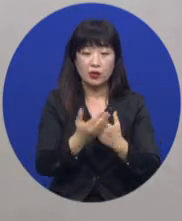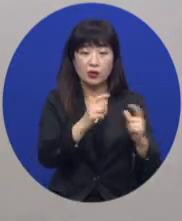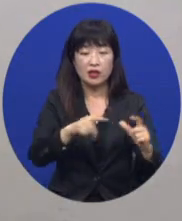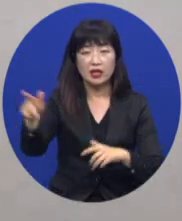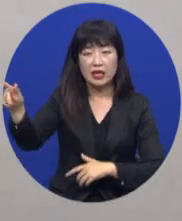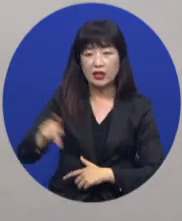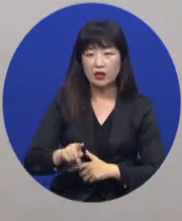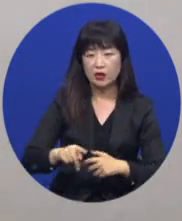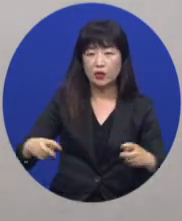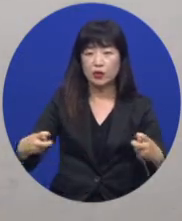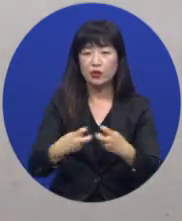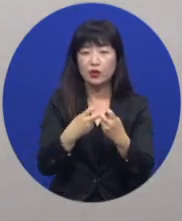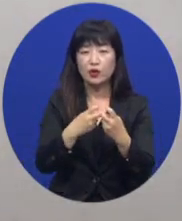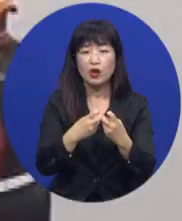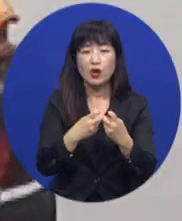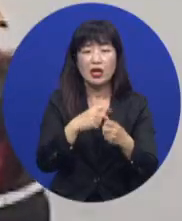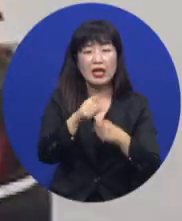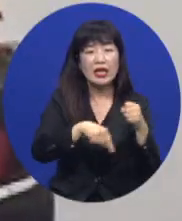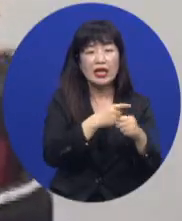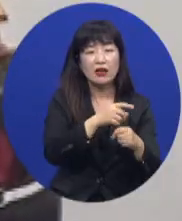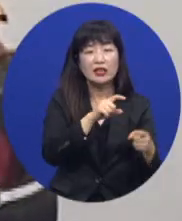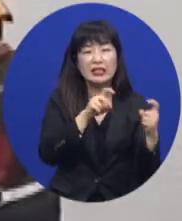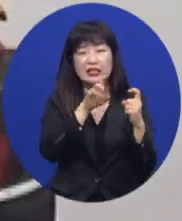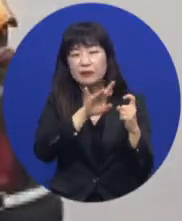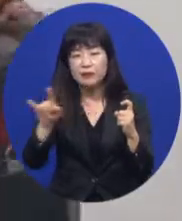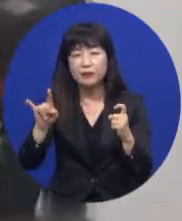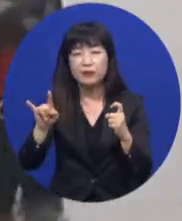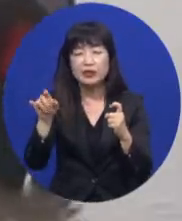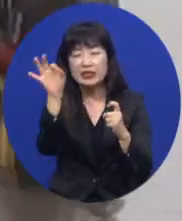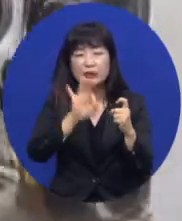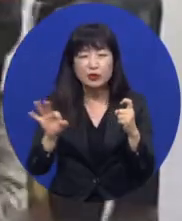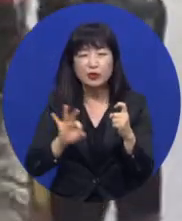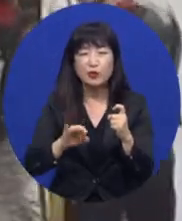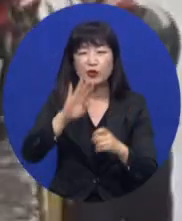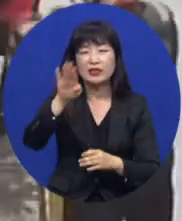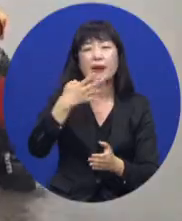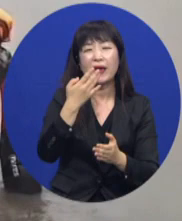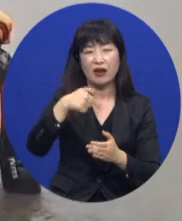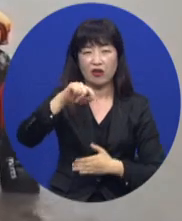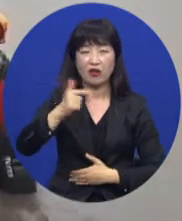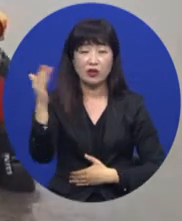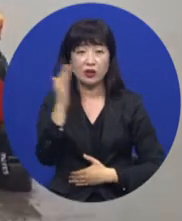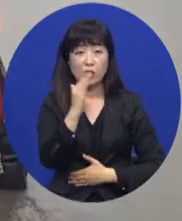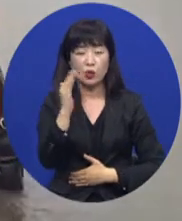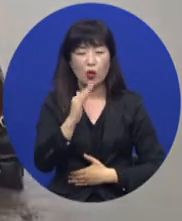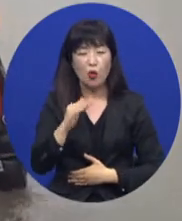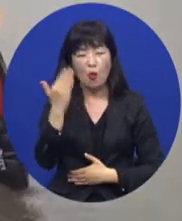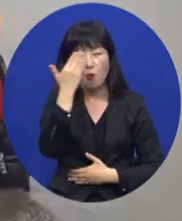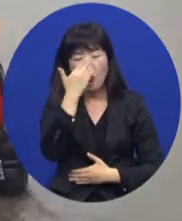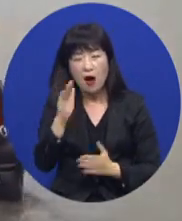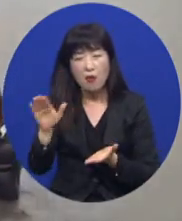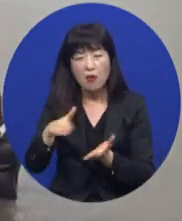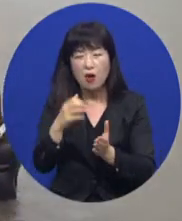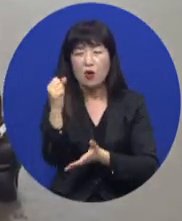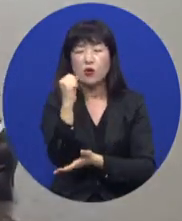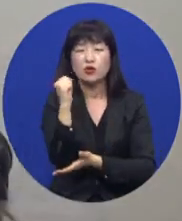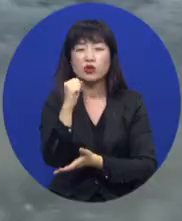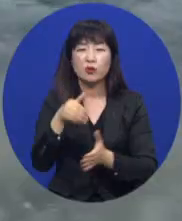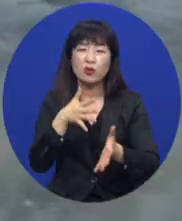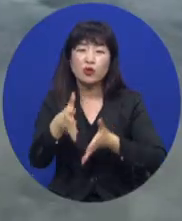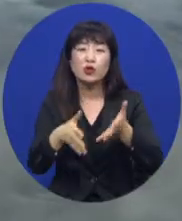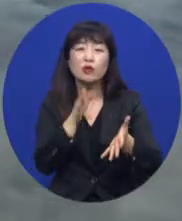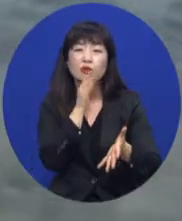교통사고는 한해 평균 전체 사고의 10% 에 달하는 400여 건 낯선 여행지에서 운전 부주의 도 문제지만